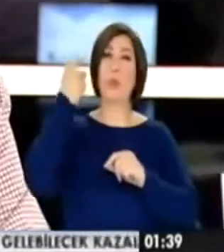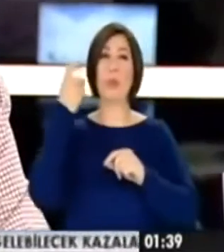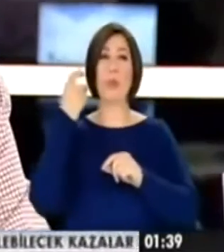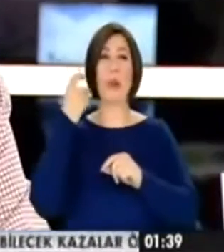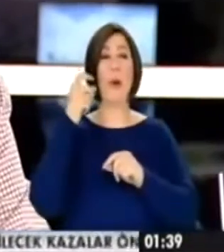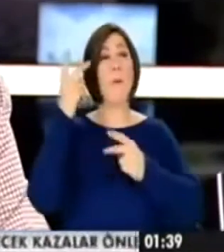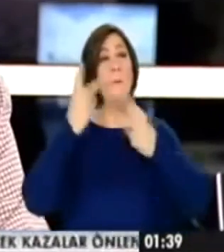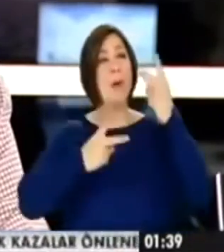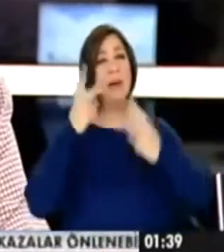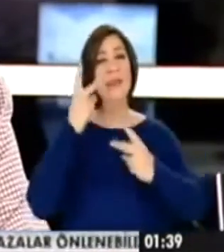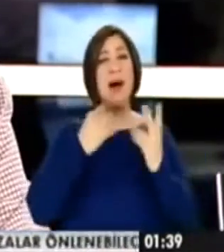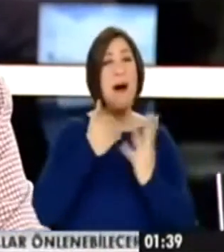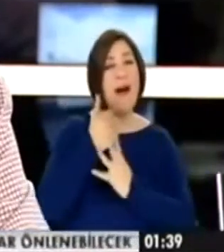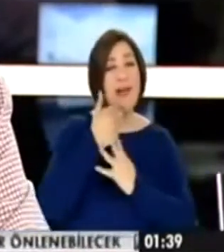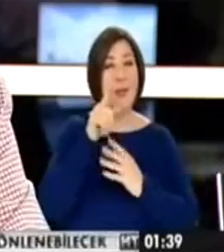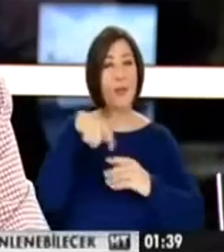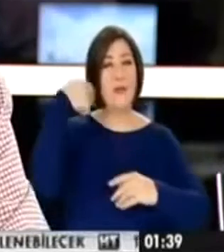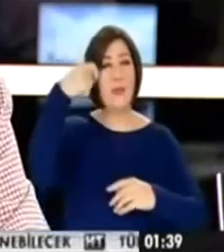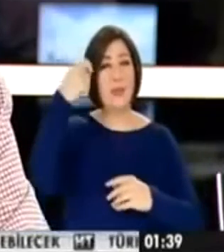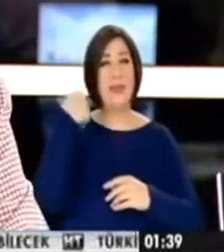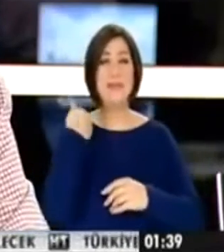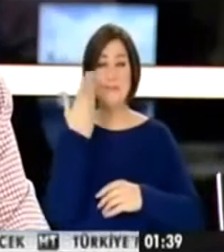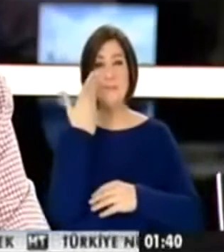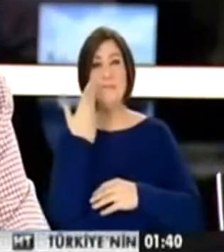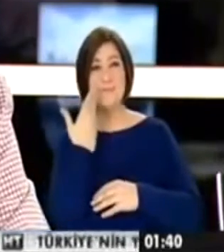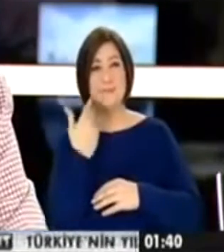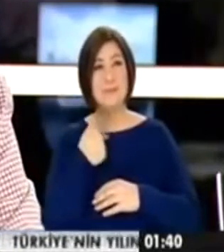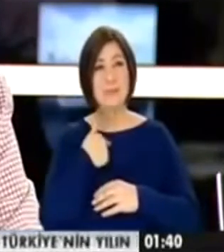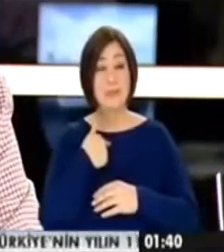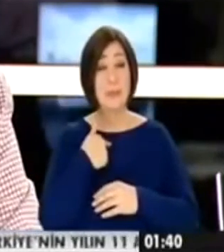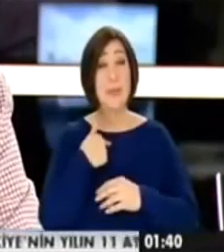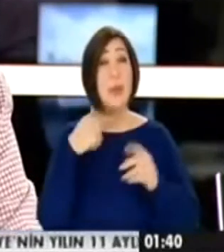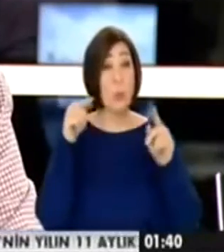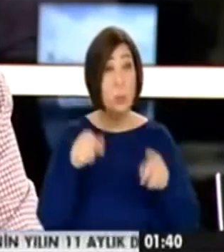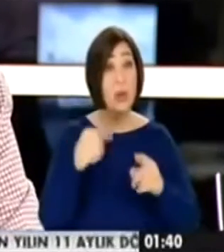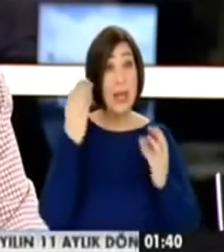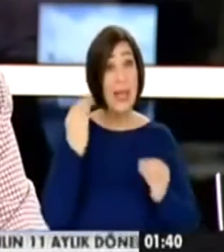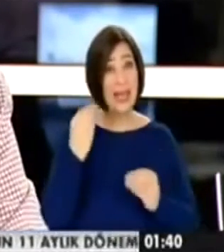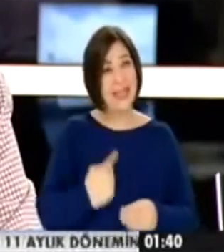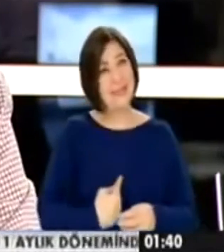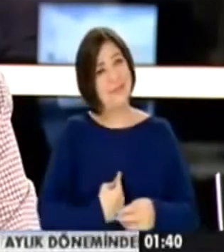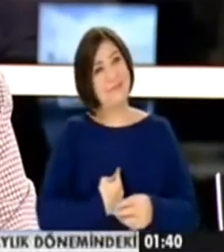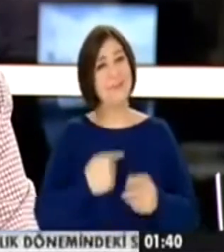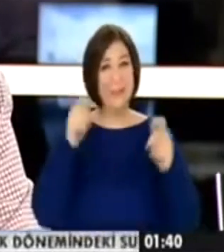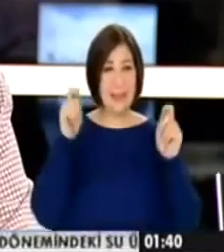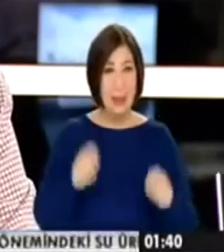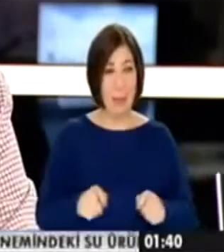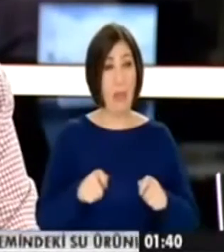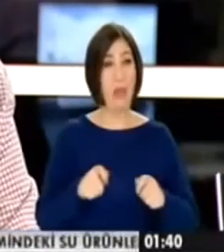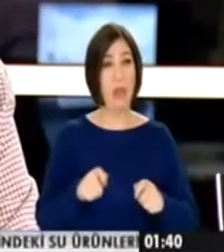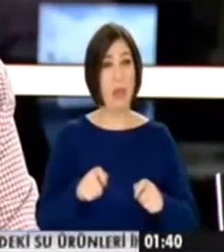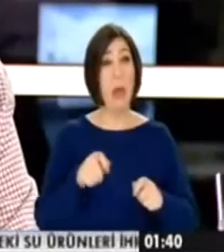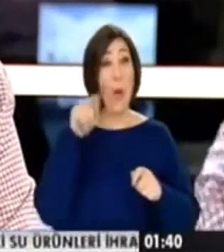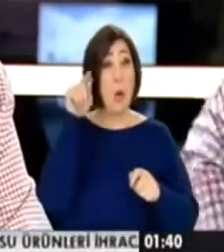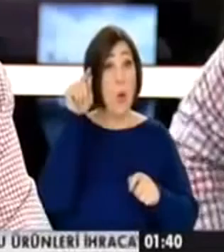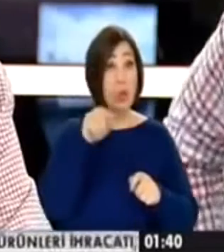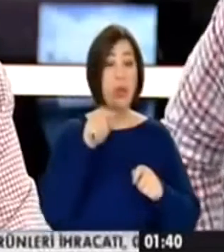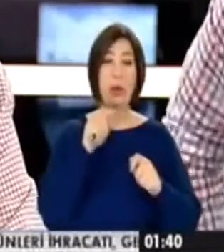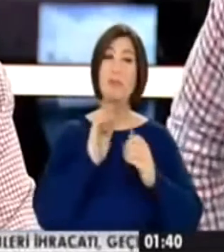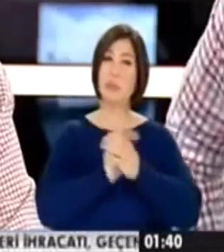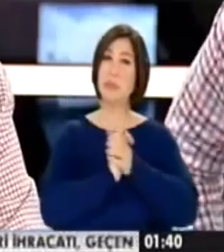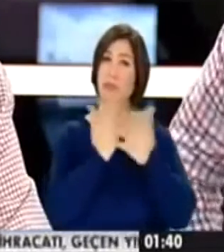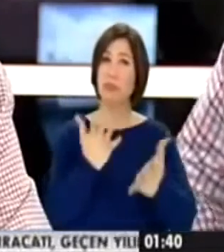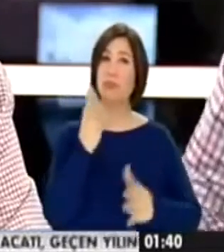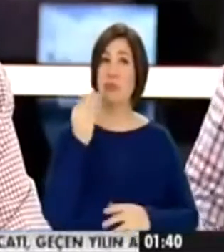arada böyle filmlere rastladım. Onları da seyrettim. Bu iyi niyetle yapıldığı için yani onları takdir etmek lazım